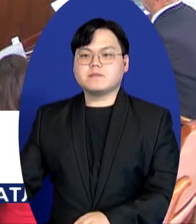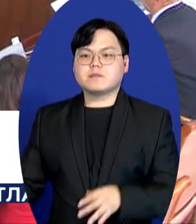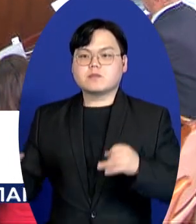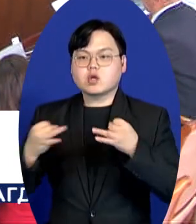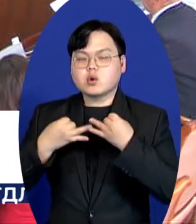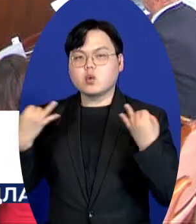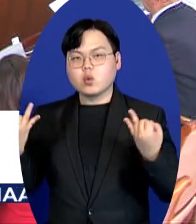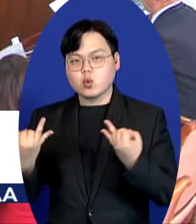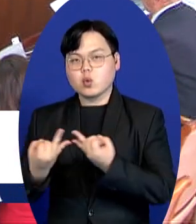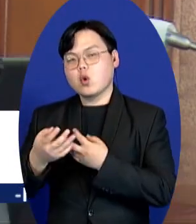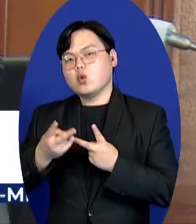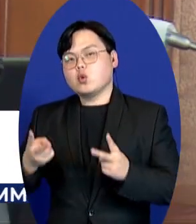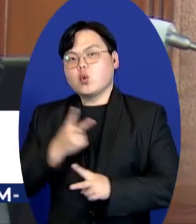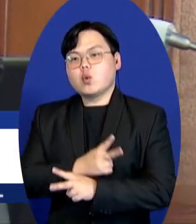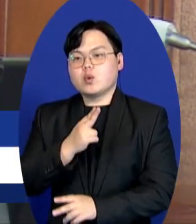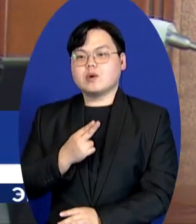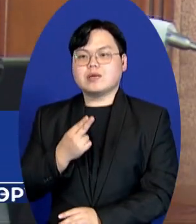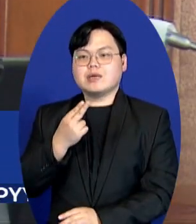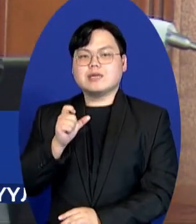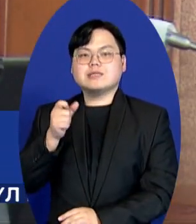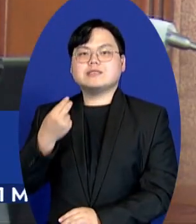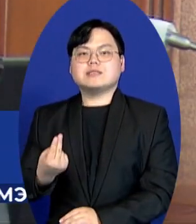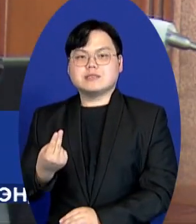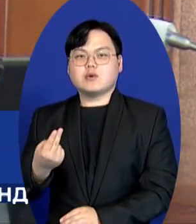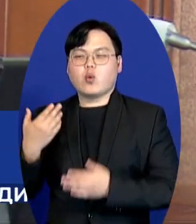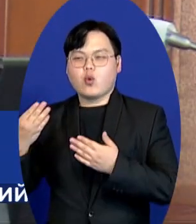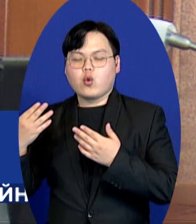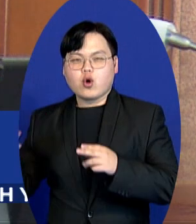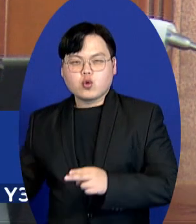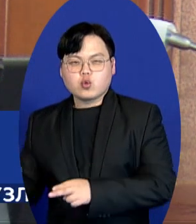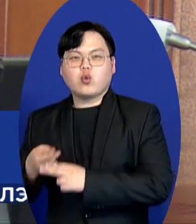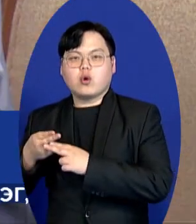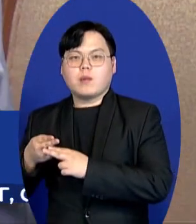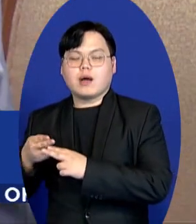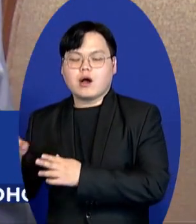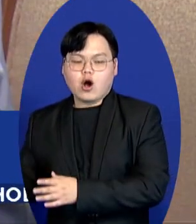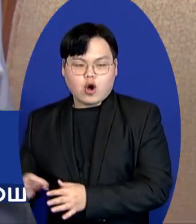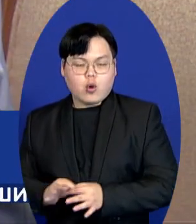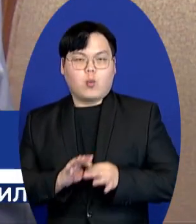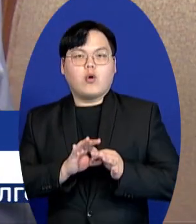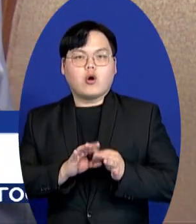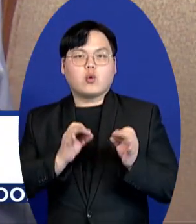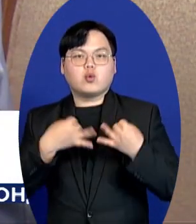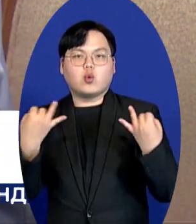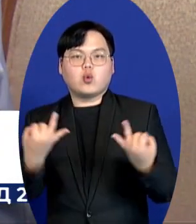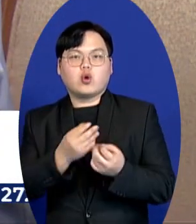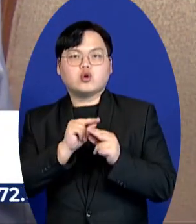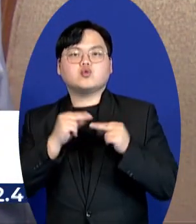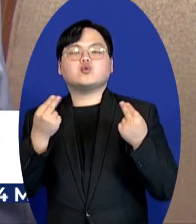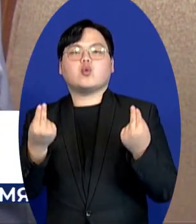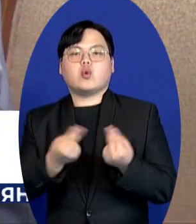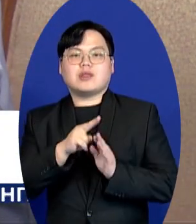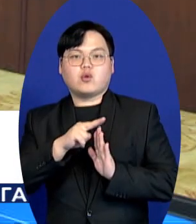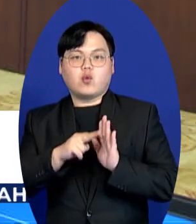хурал үндсэн хуулийн цэцгийн их судлын хуралдааны дүгнэлтээс хамаарч үүссэн нөхцөл байдлыг холбогдуулан Улсын хурлын чуулганы дэгийн тухай